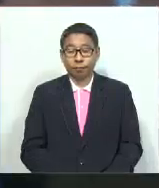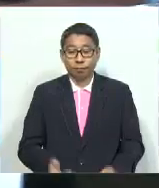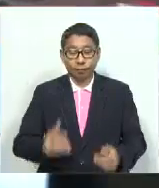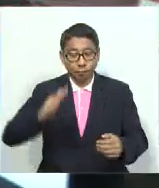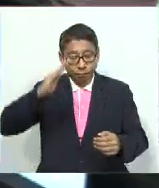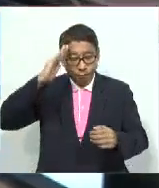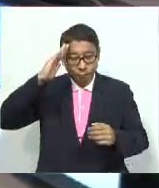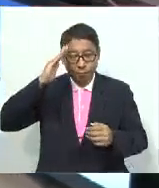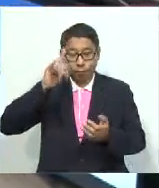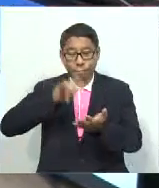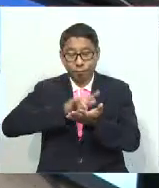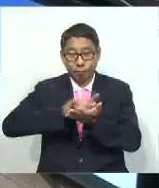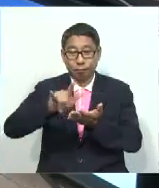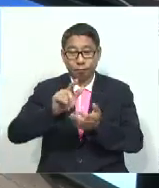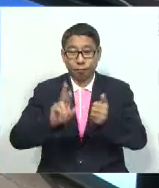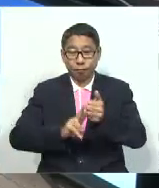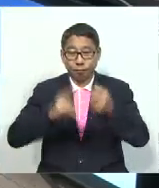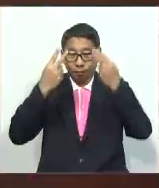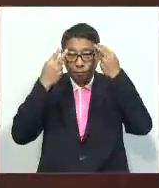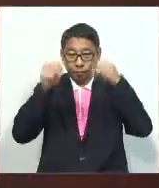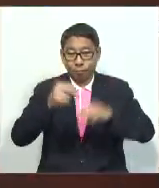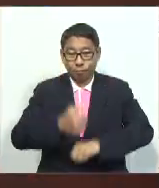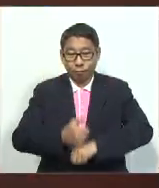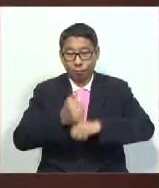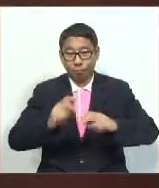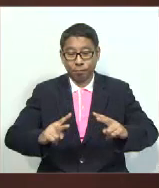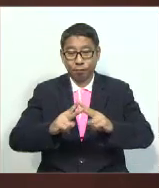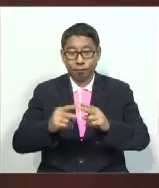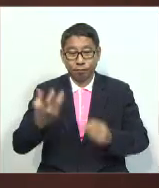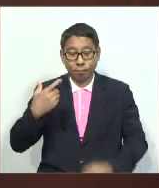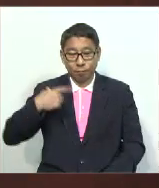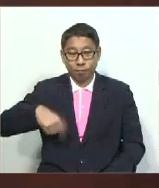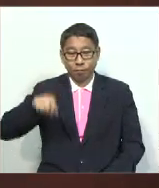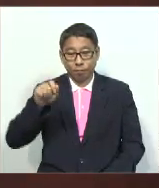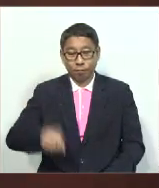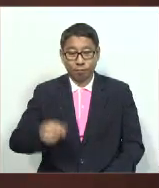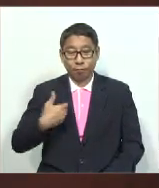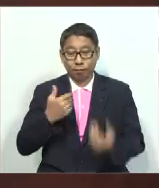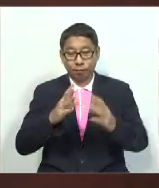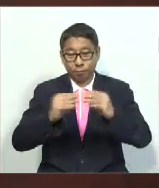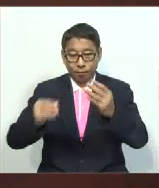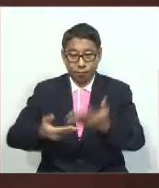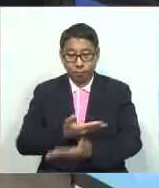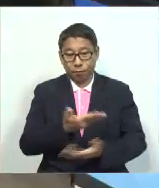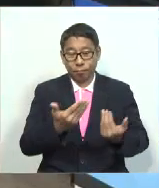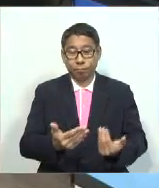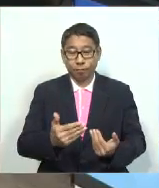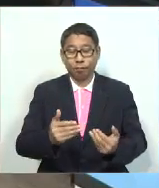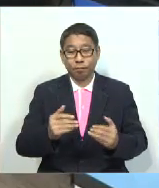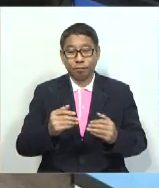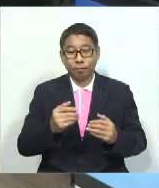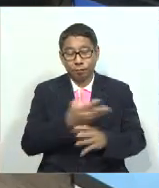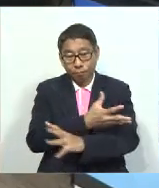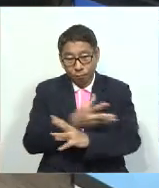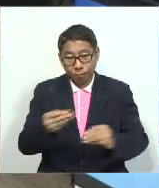ดยพลอากาศเอกประจินตันตองรองนายกรัฐมนตรีและรัฐมนตรีว่าการกระทรวงยุติธรรมก็บอกว่าการประชุมในครั้งนี้มีการหารือถึงสาระสำ